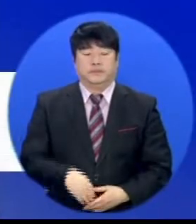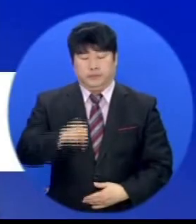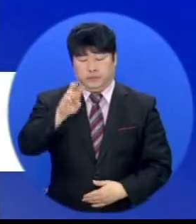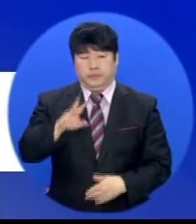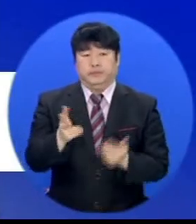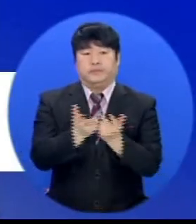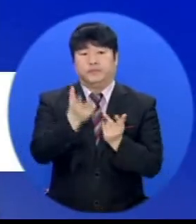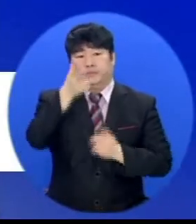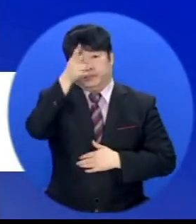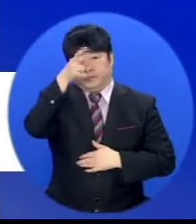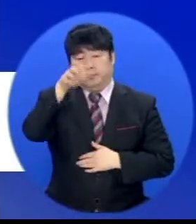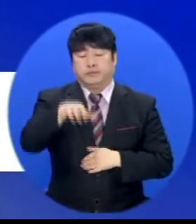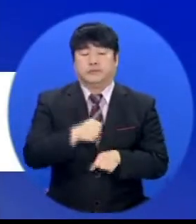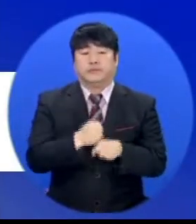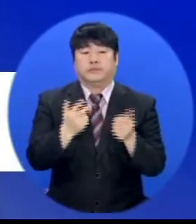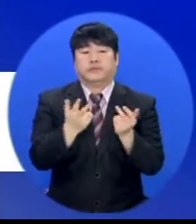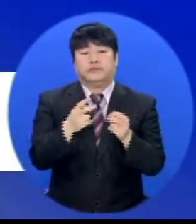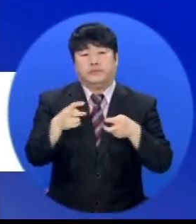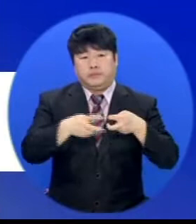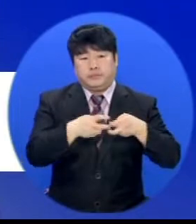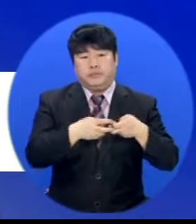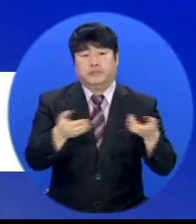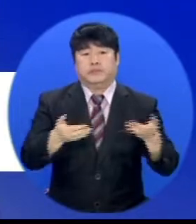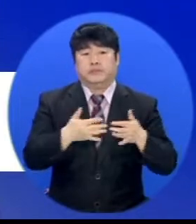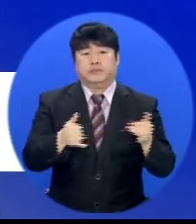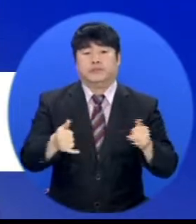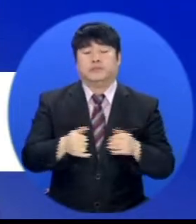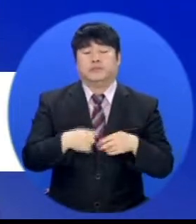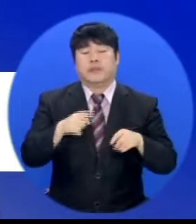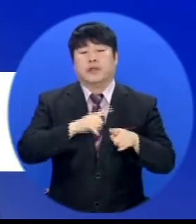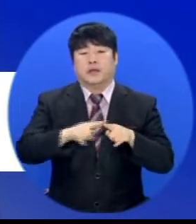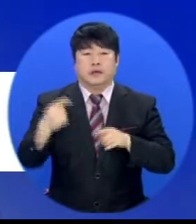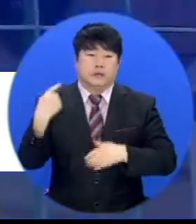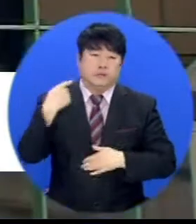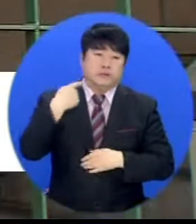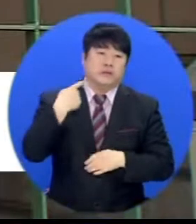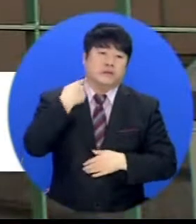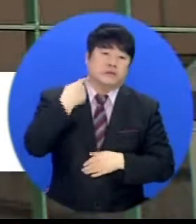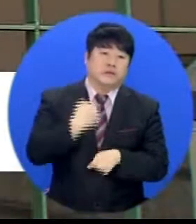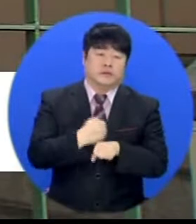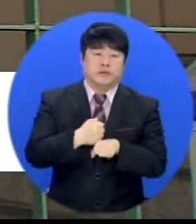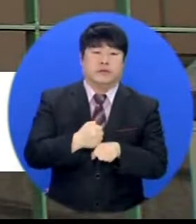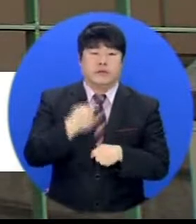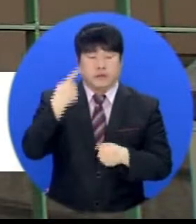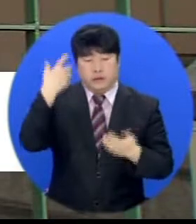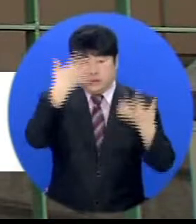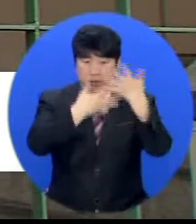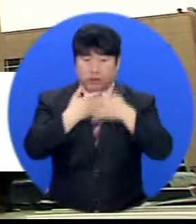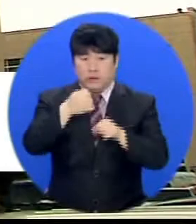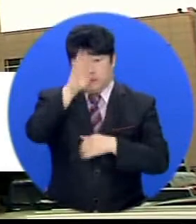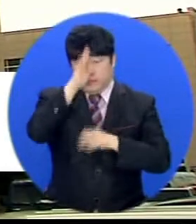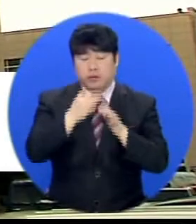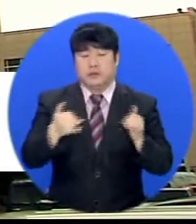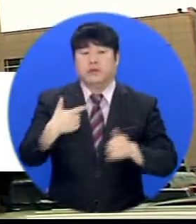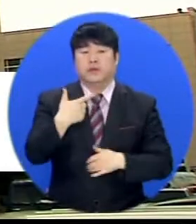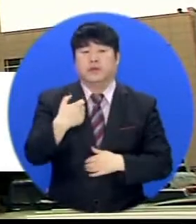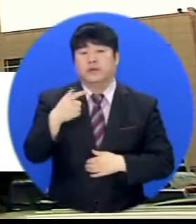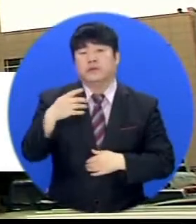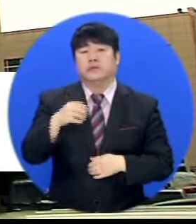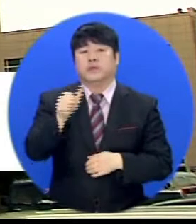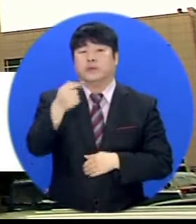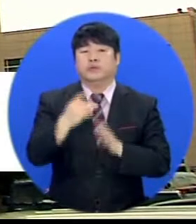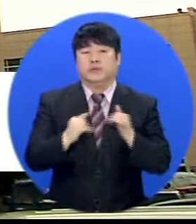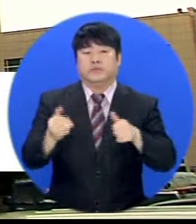광주 북부경찰서는 병원 직원을 흉기로 찌른 혐의로 망상병력 환자 64살 홍모 씨를 붙잡아 조사하고